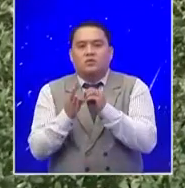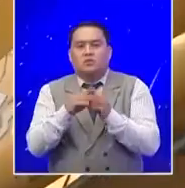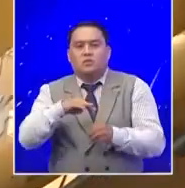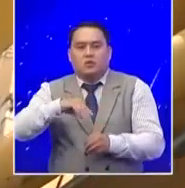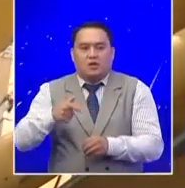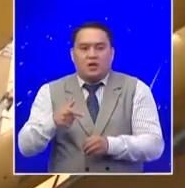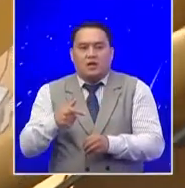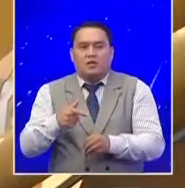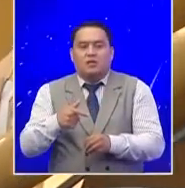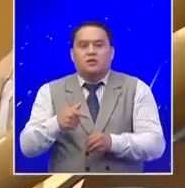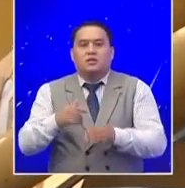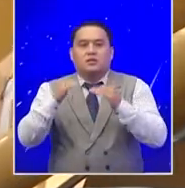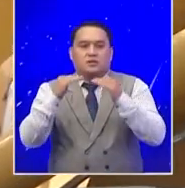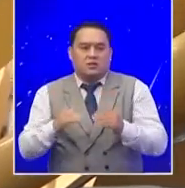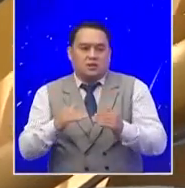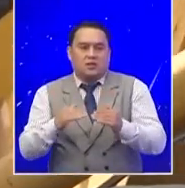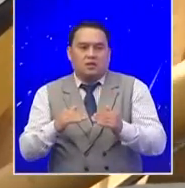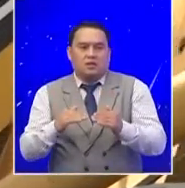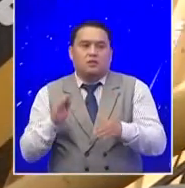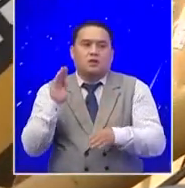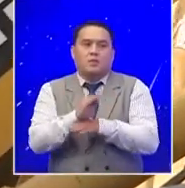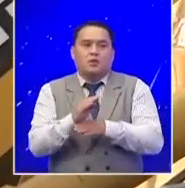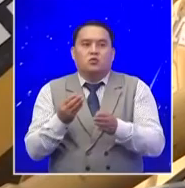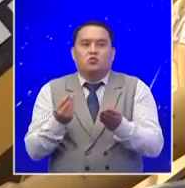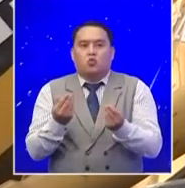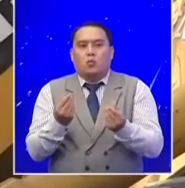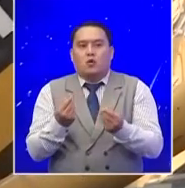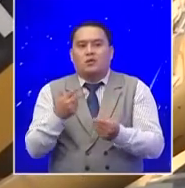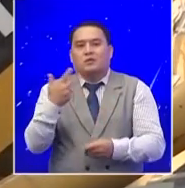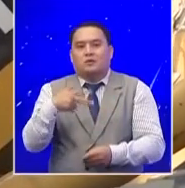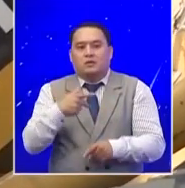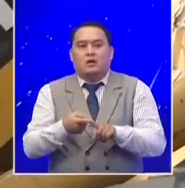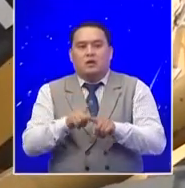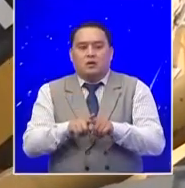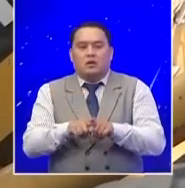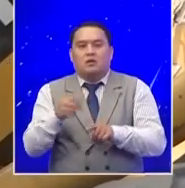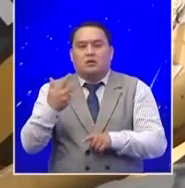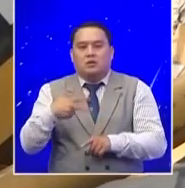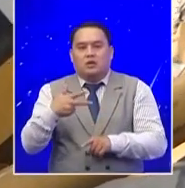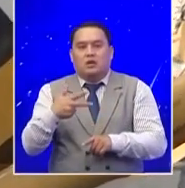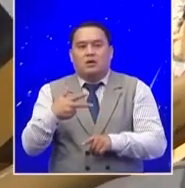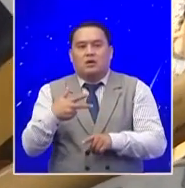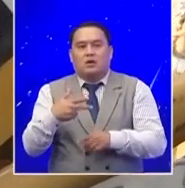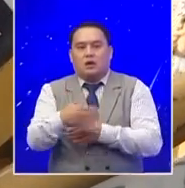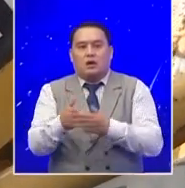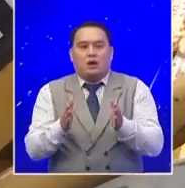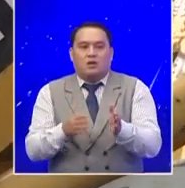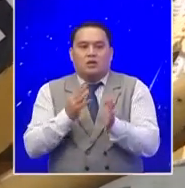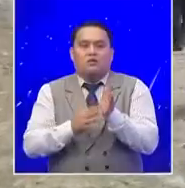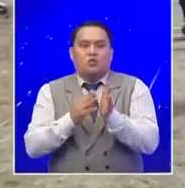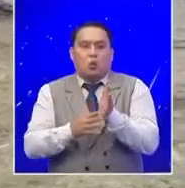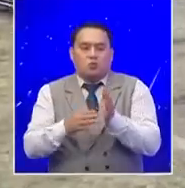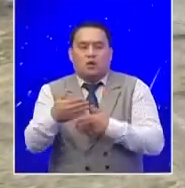Там была со скидкой. Доп. Суммы мы сделали 30 таких на по 3 контейнера. В общем, это на 90